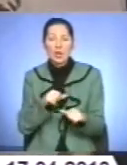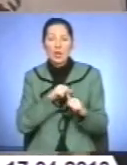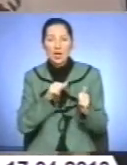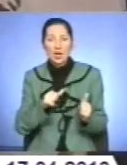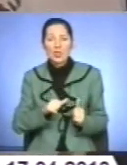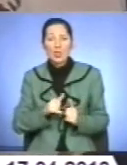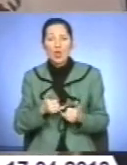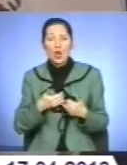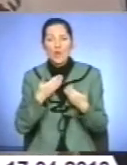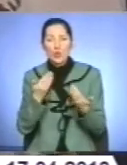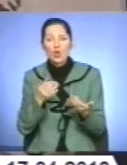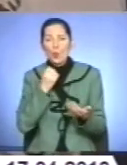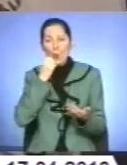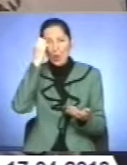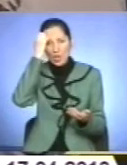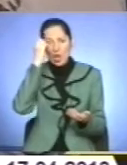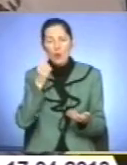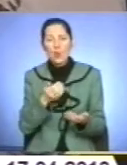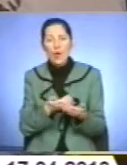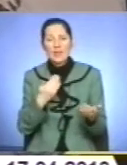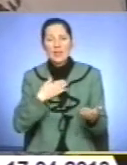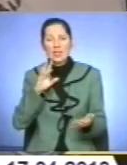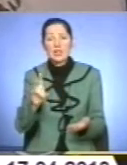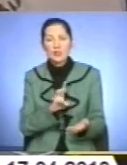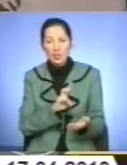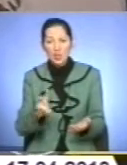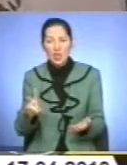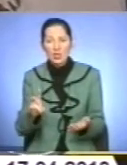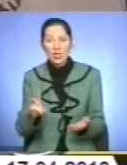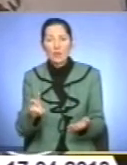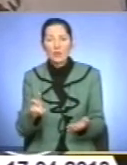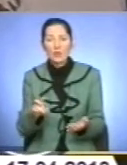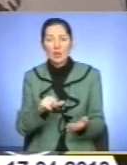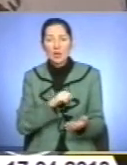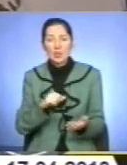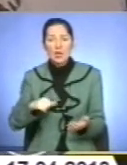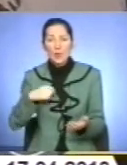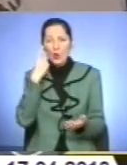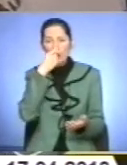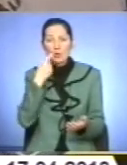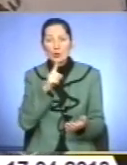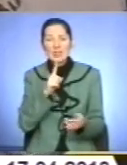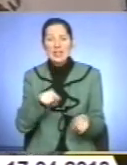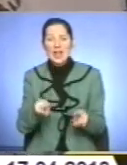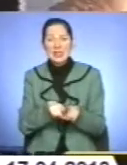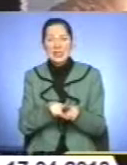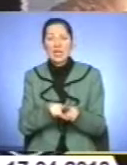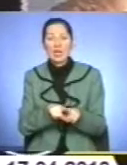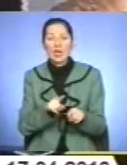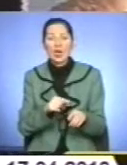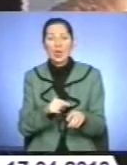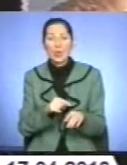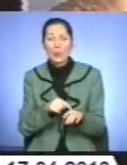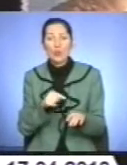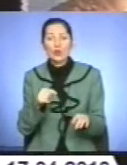подяку як настоятель і від наших священного собору за таке скоро почуття,